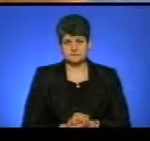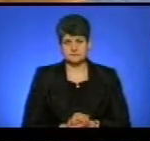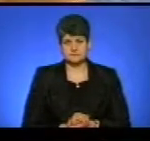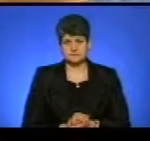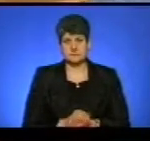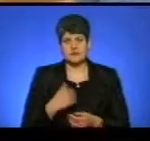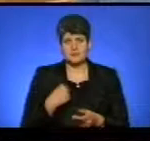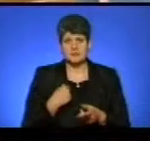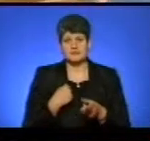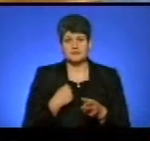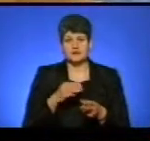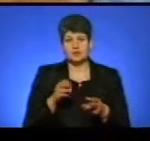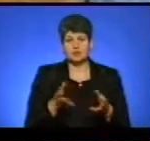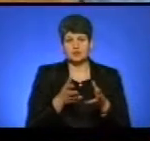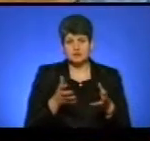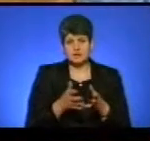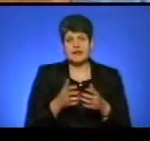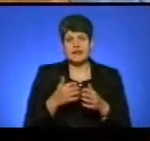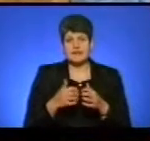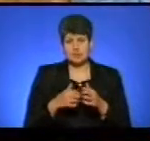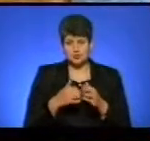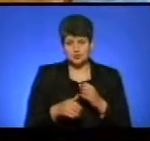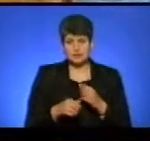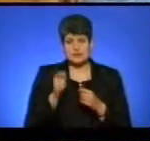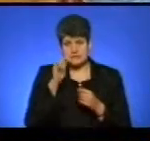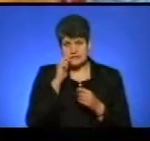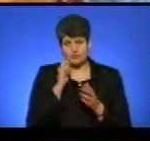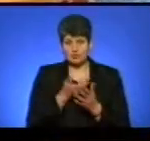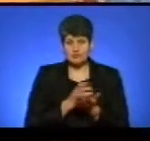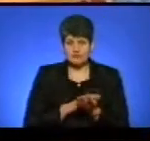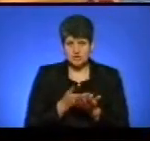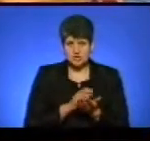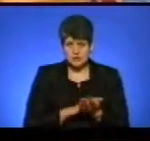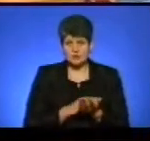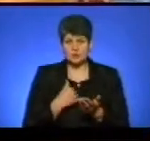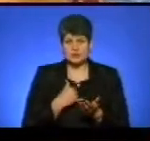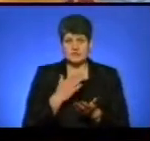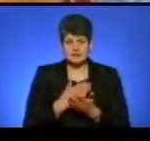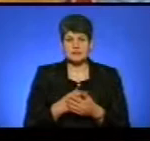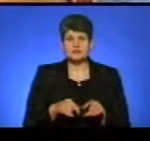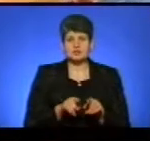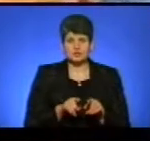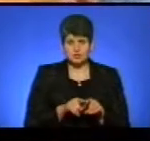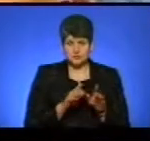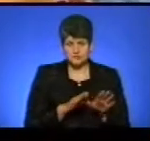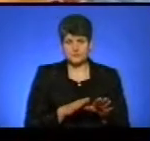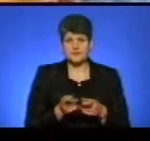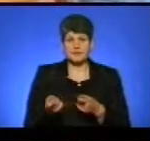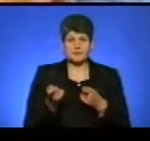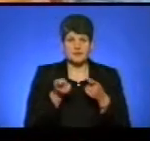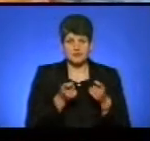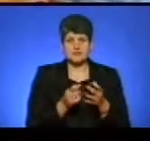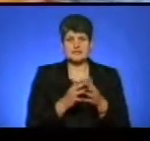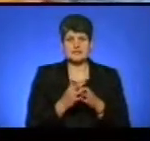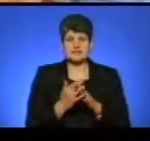Ми здушили капустку квашену, цибульку піджарили, бо в нас є теж люди, нам теж попривозили з